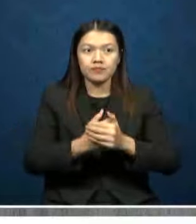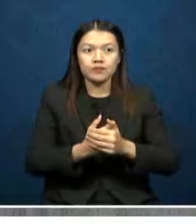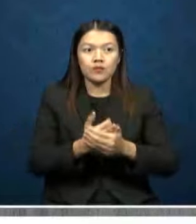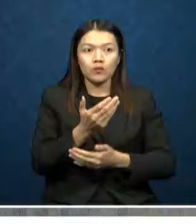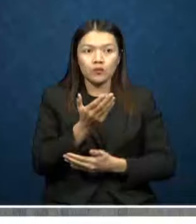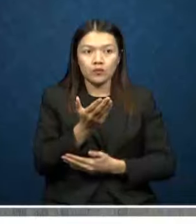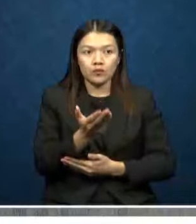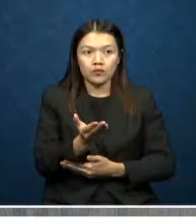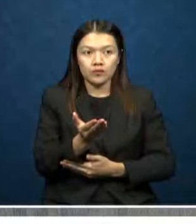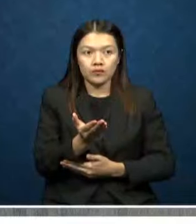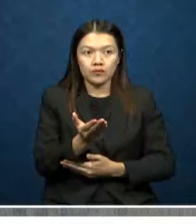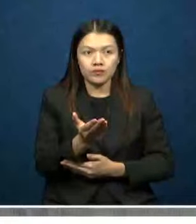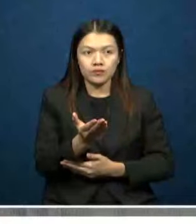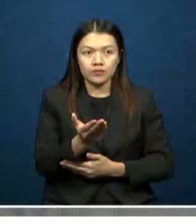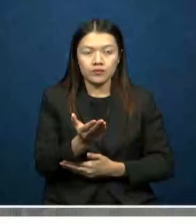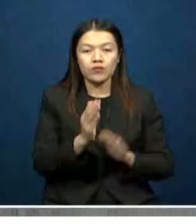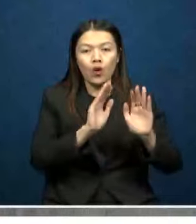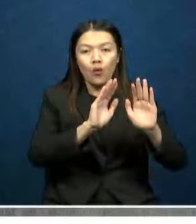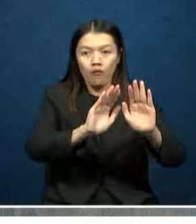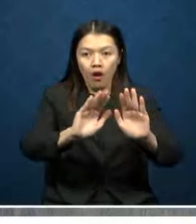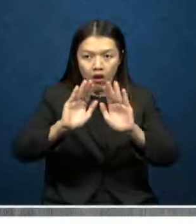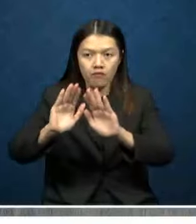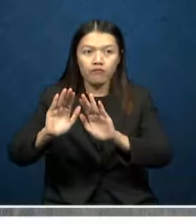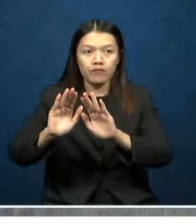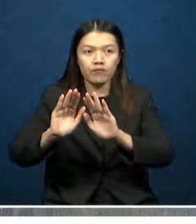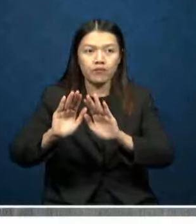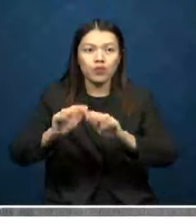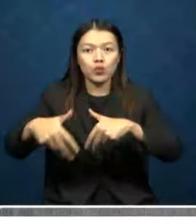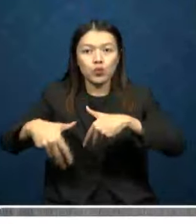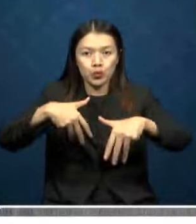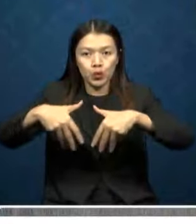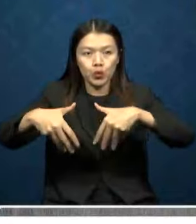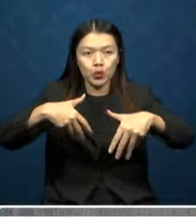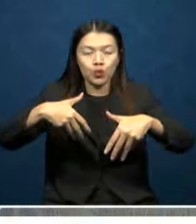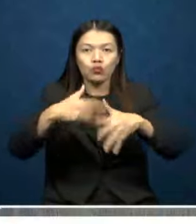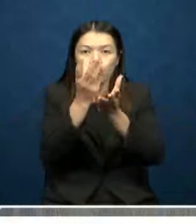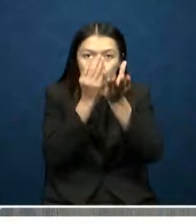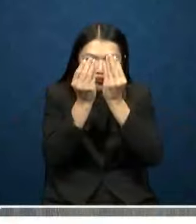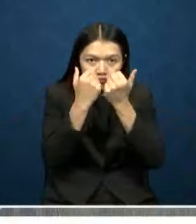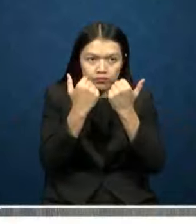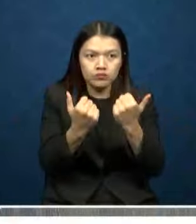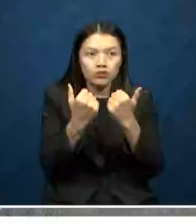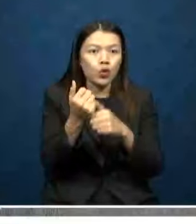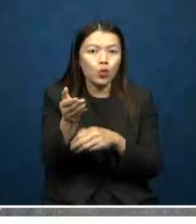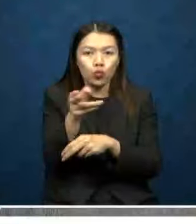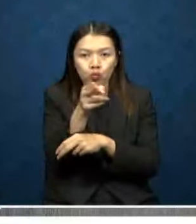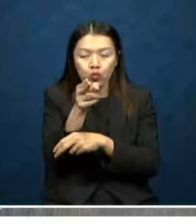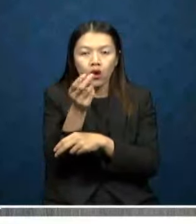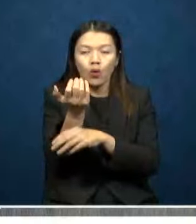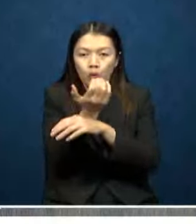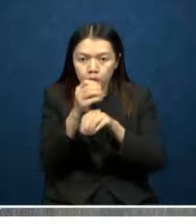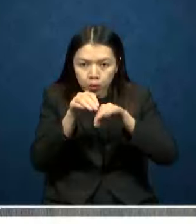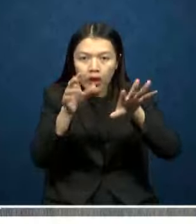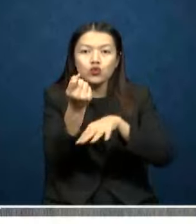ขออนุญาตเรียนฝากไปถึงพี่น้องประชาชนผู้รับฟังการถ่ายทอดดสดอยู่